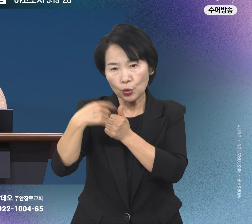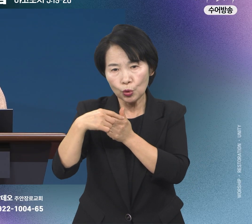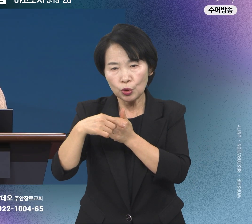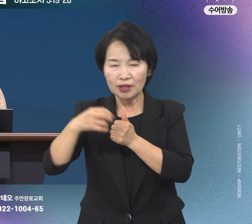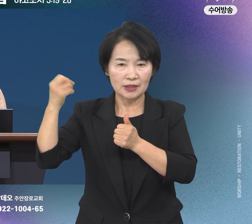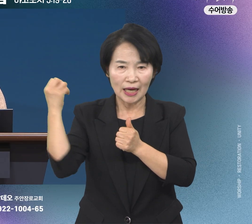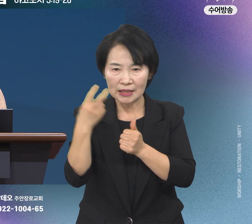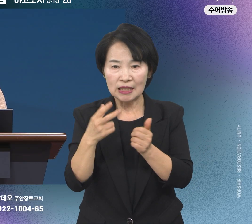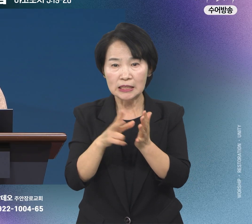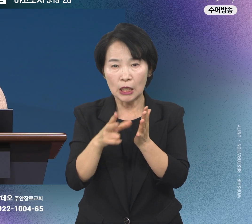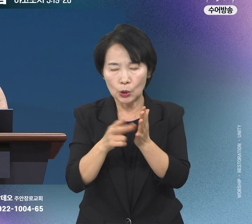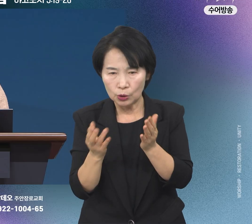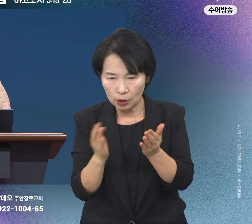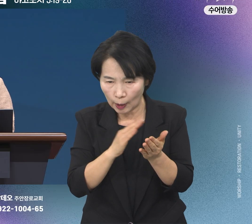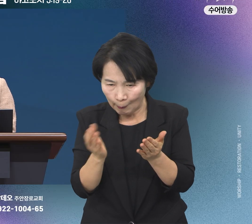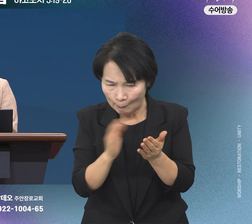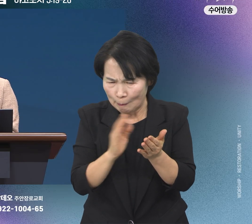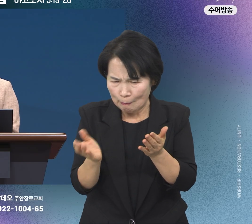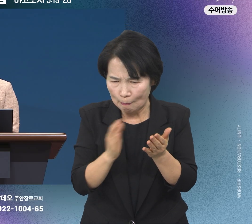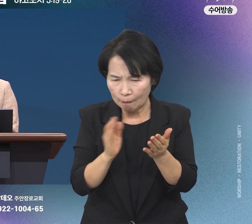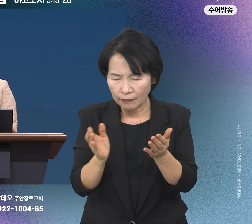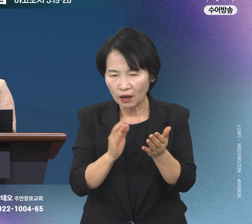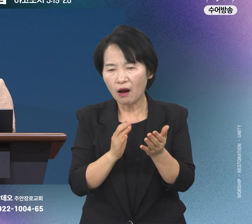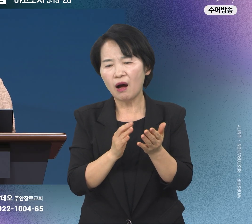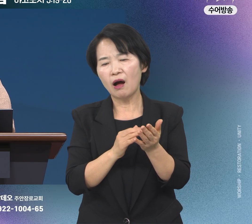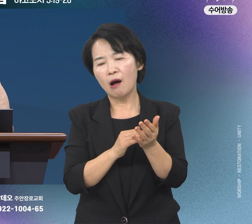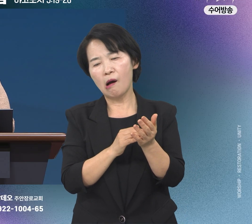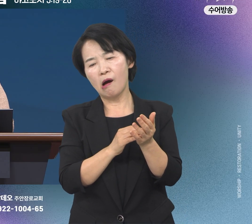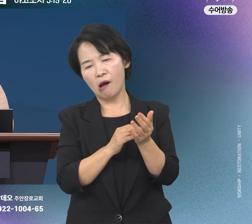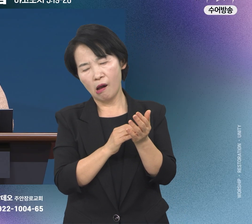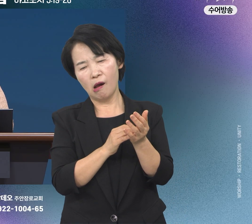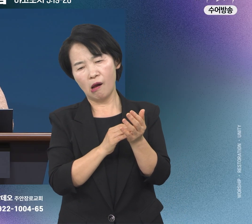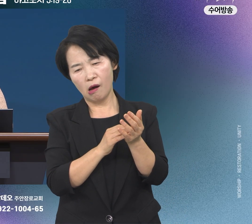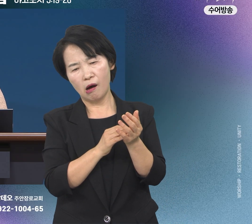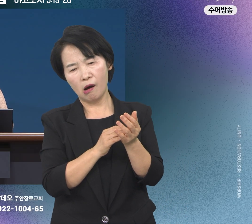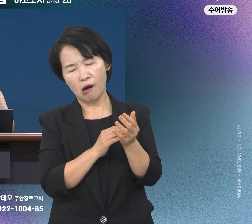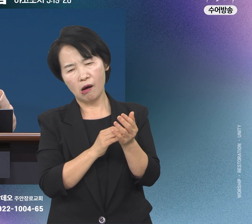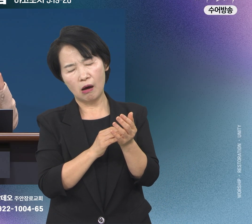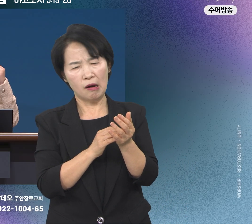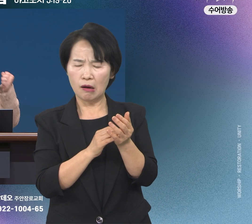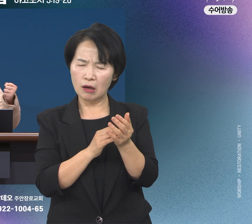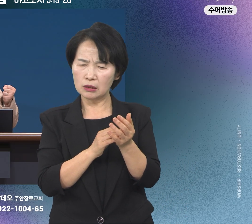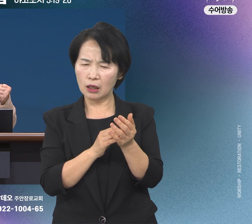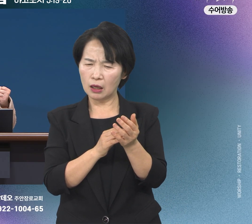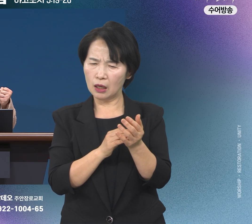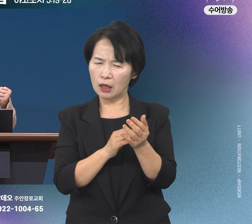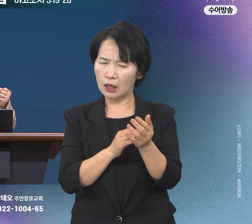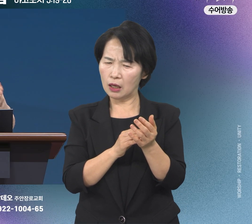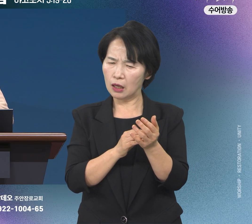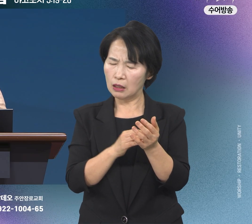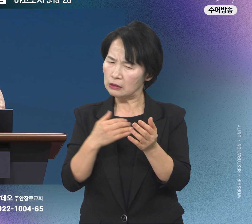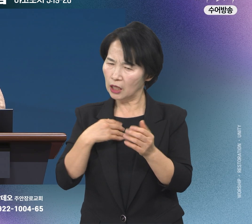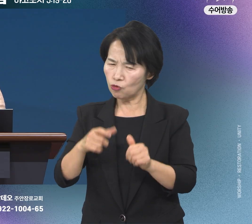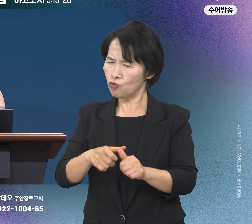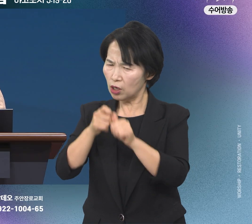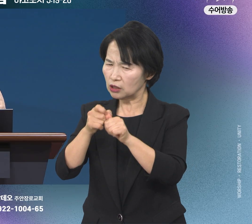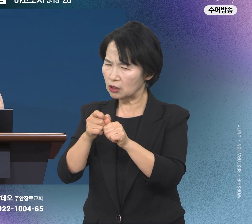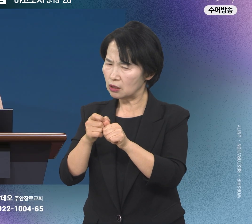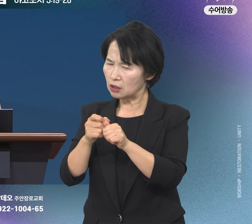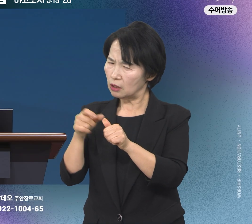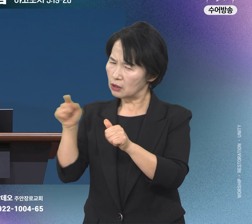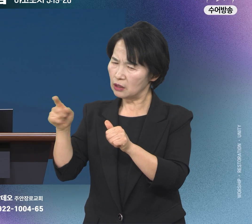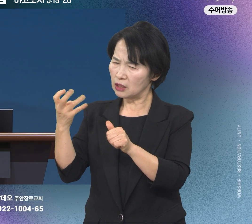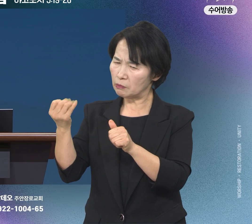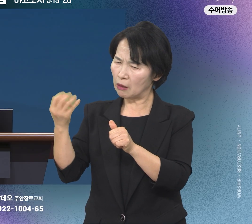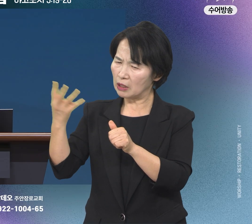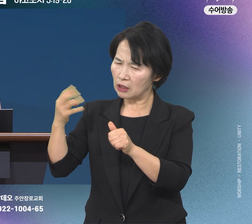보는데 이렇게 말할 수도 있겠구나. 그렇지만 내가 생각한 이 구원은 신천지에 있기 때문에 이 믿음은 흔들리지